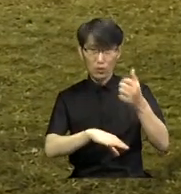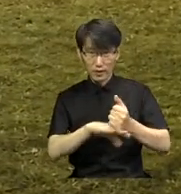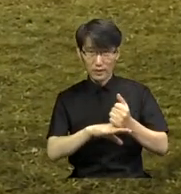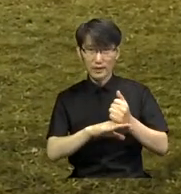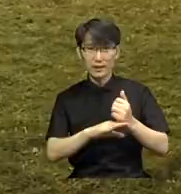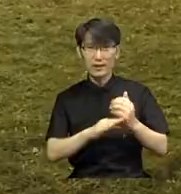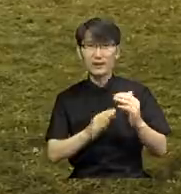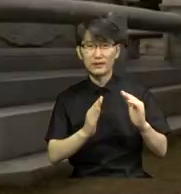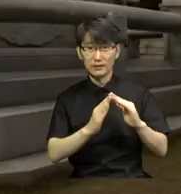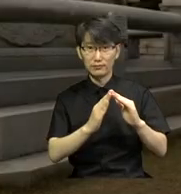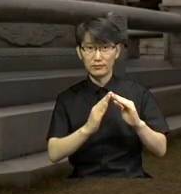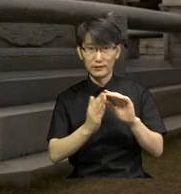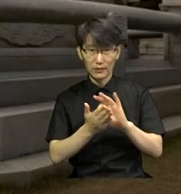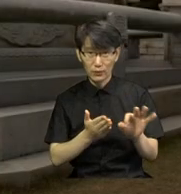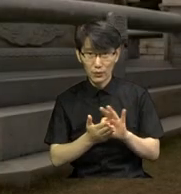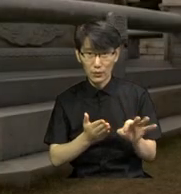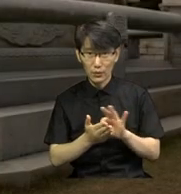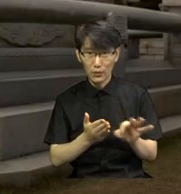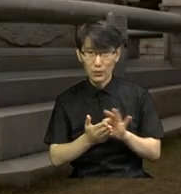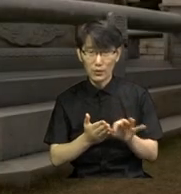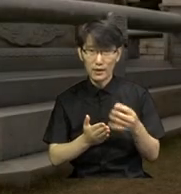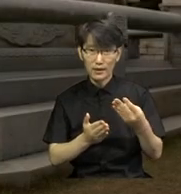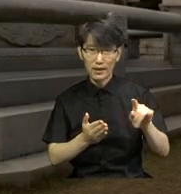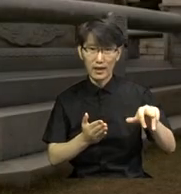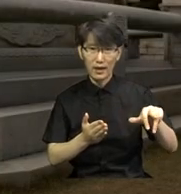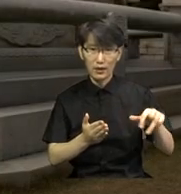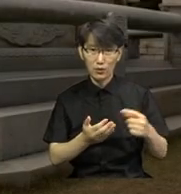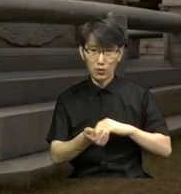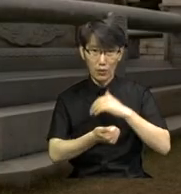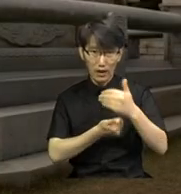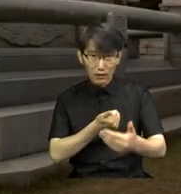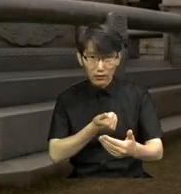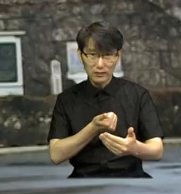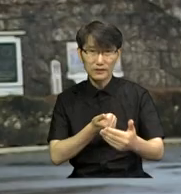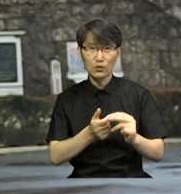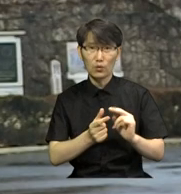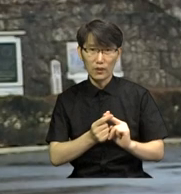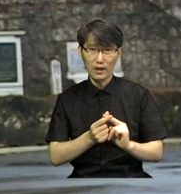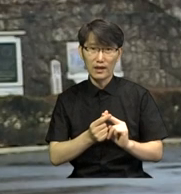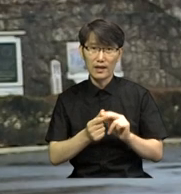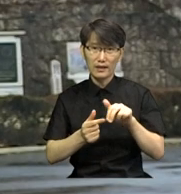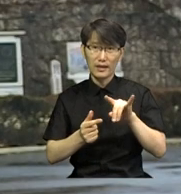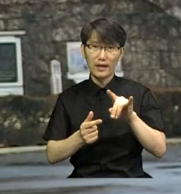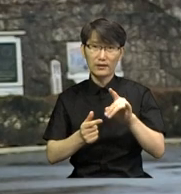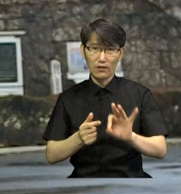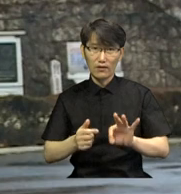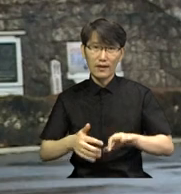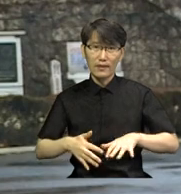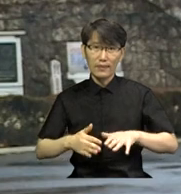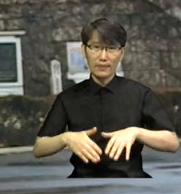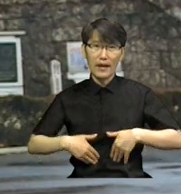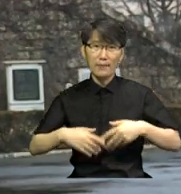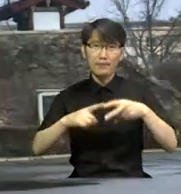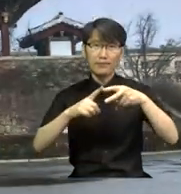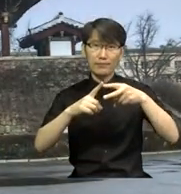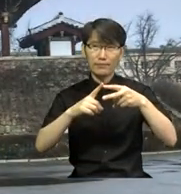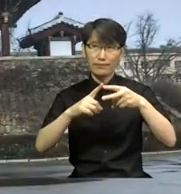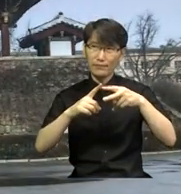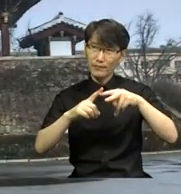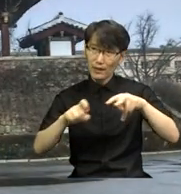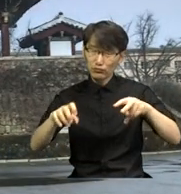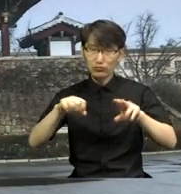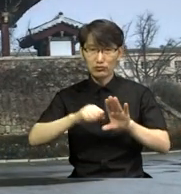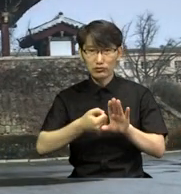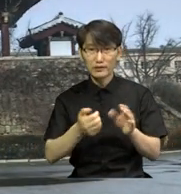거쳤습니다 고려 태조 왕건 의무 도민 왕건 능가 개성 남대문 에 이르기까지 유네스코